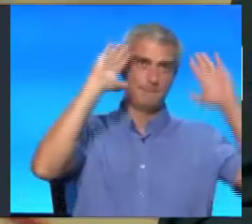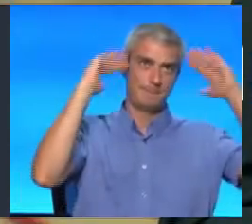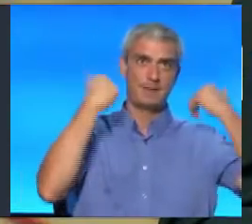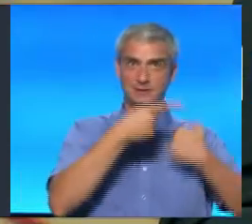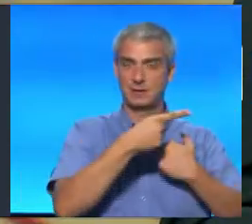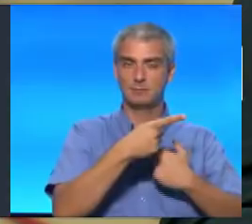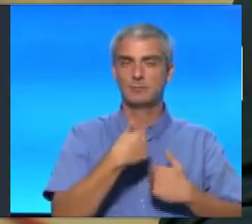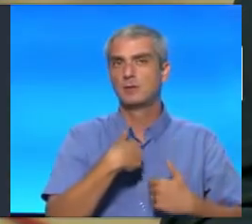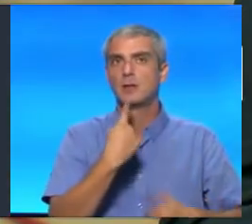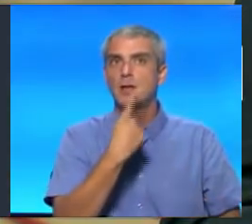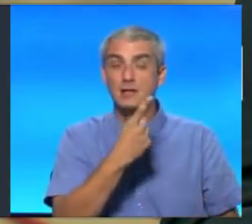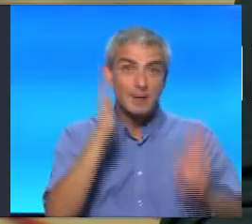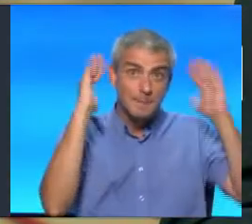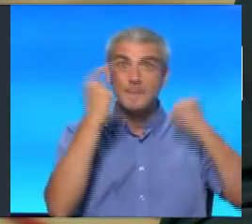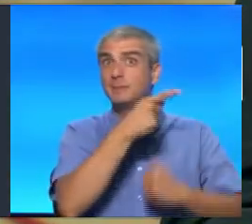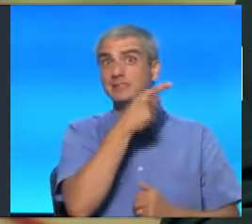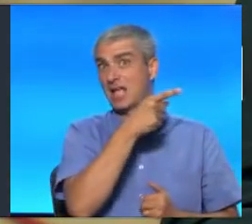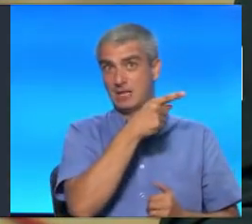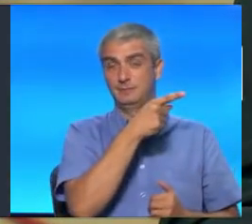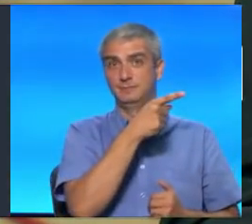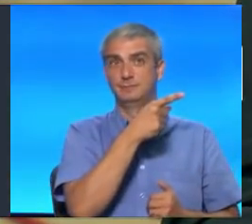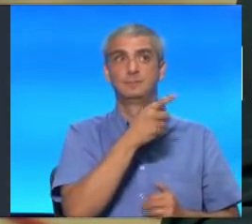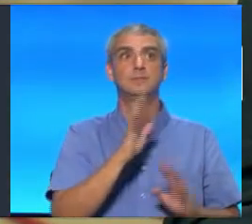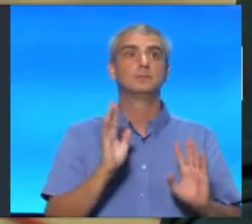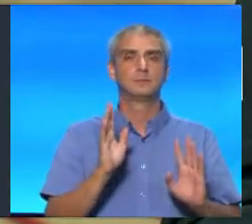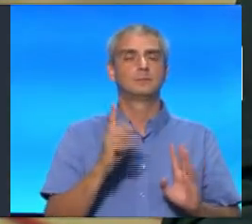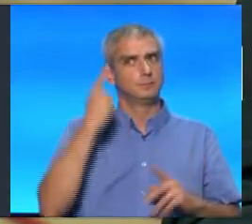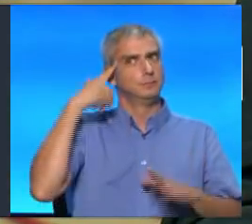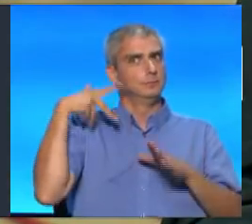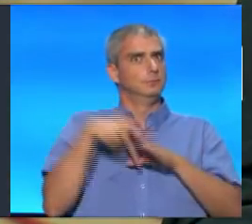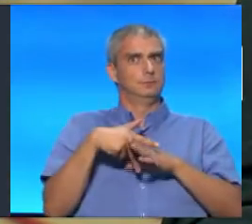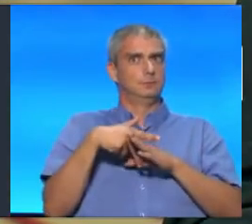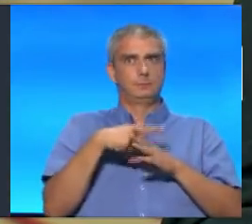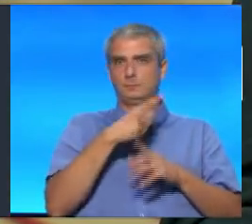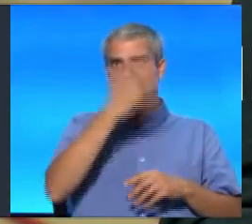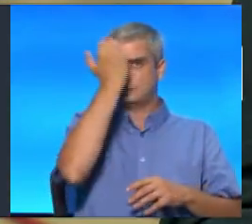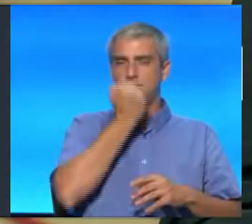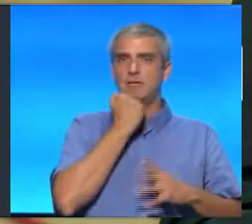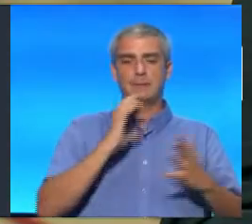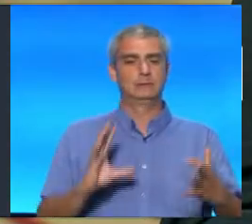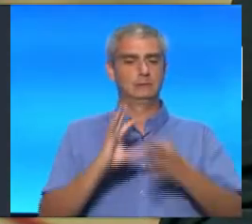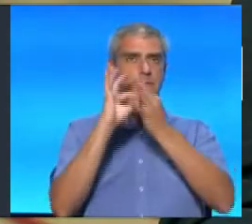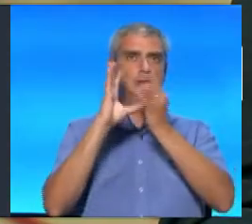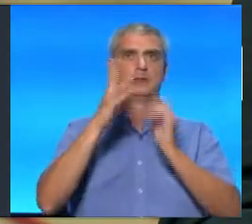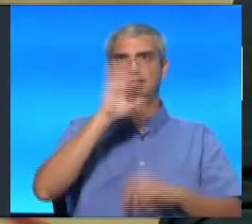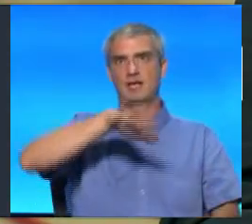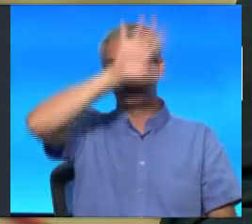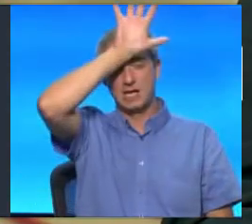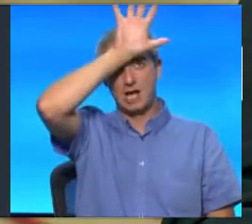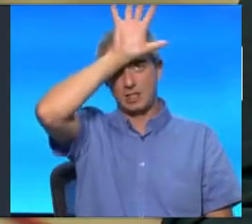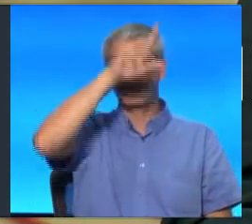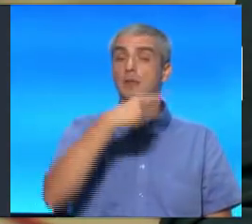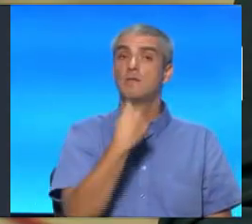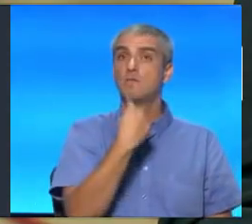יכול לספר לך שבקהיר, לפי פרשנים מצרים, מוטרדים מאוד מההתקרבות הזאת שבין חמאס לבין האיראנים, ואומרים